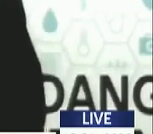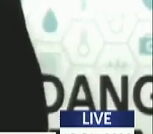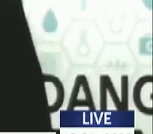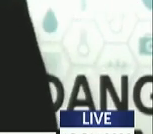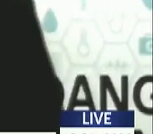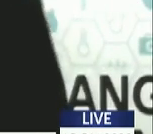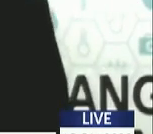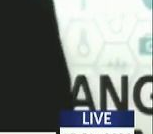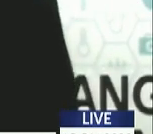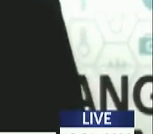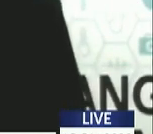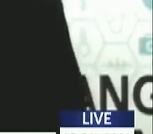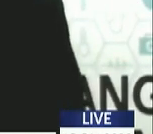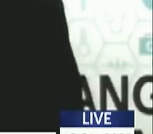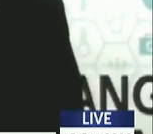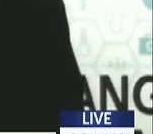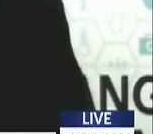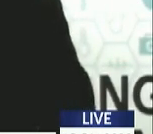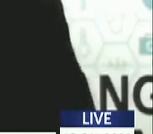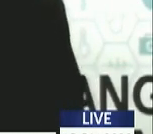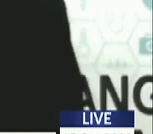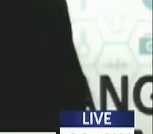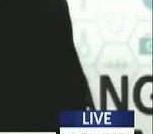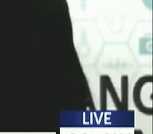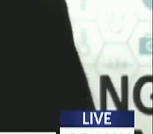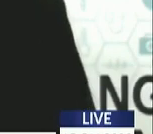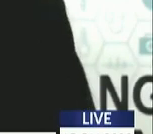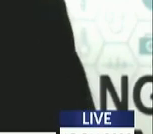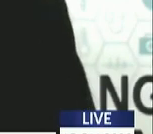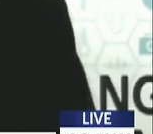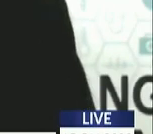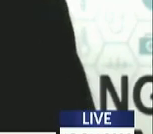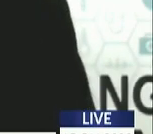Malaysia sehingga 15 Oktober 2020